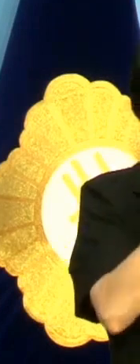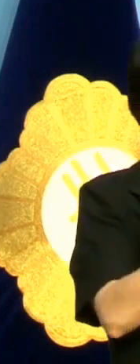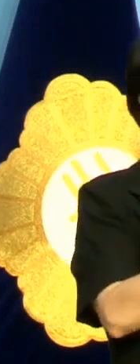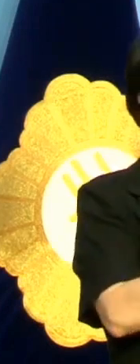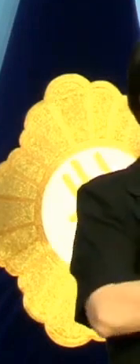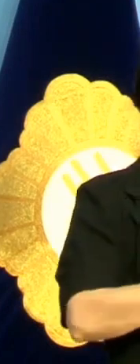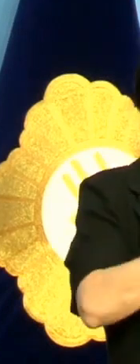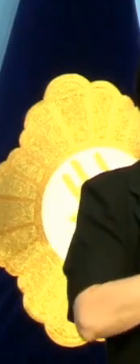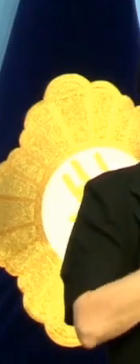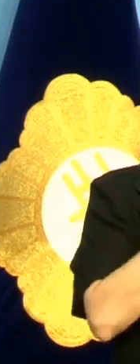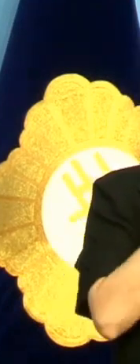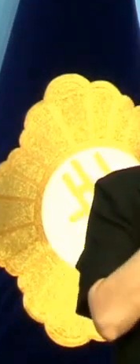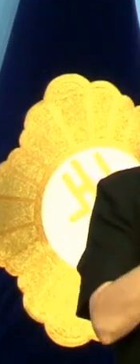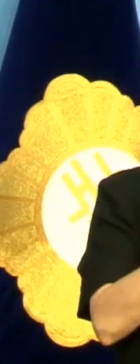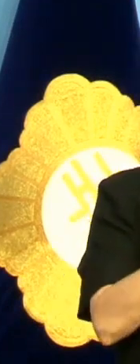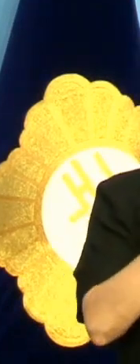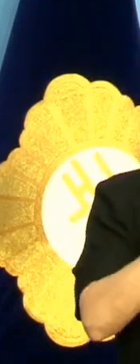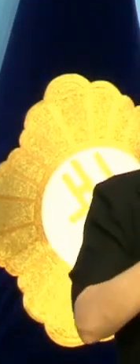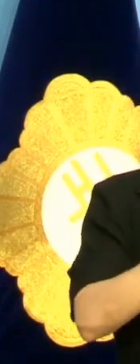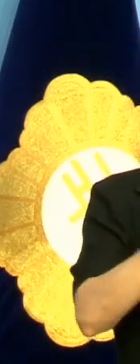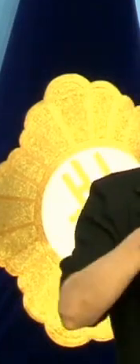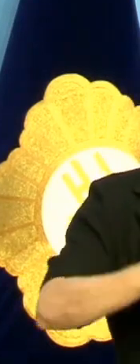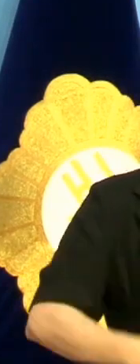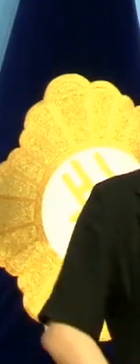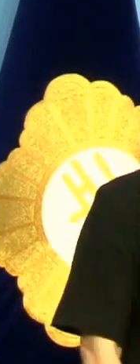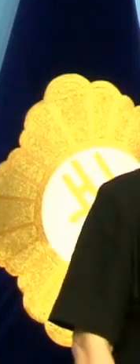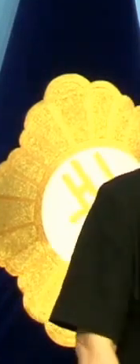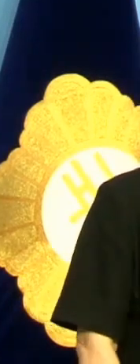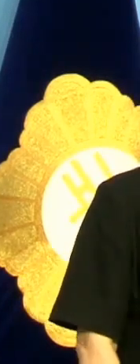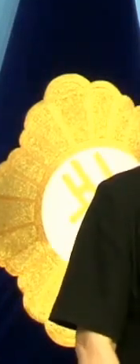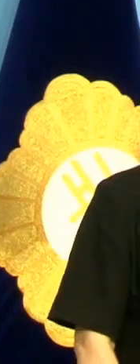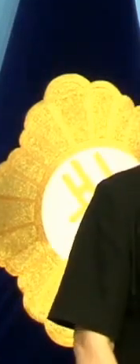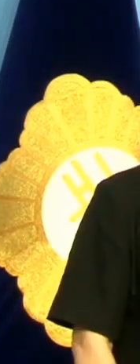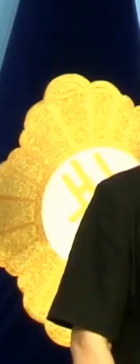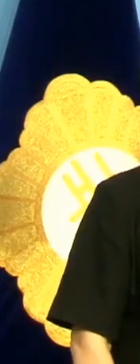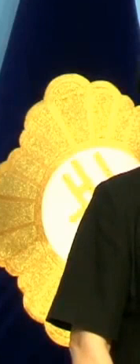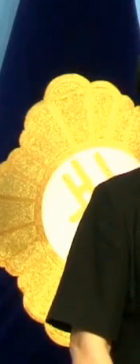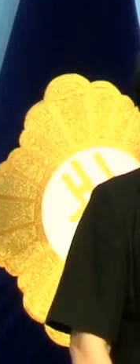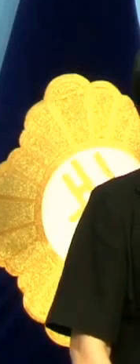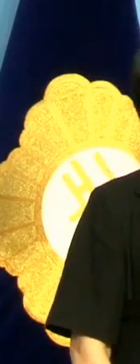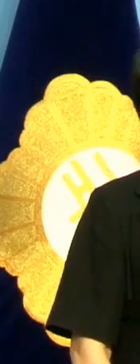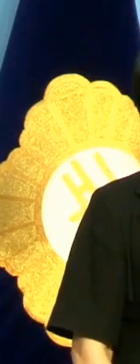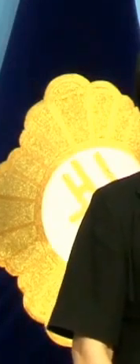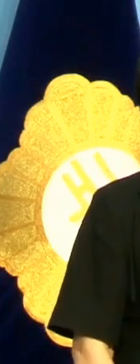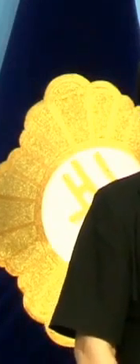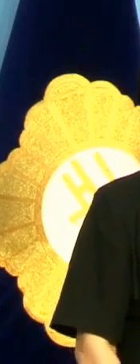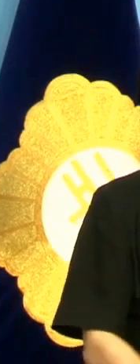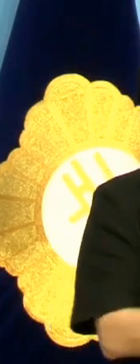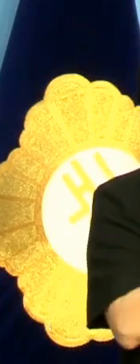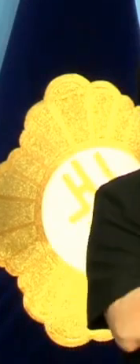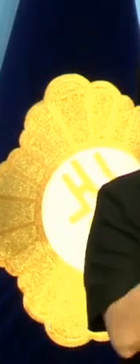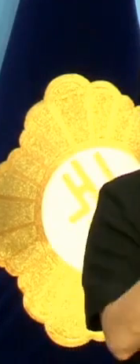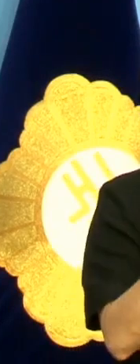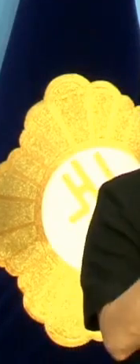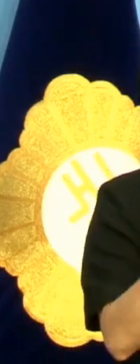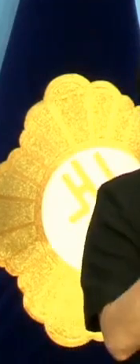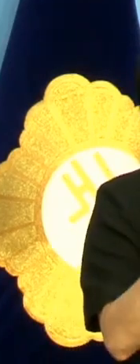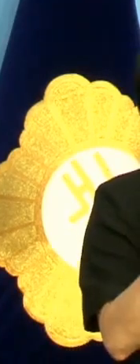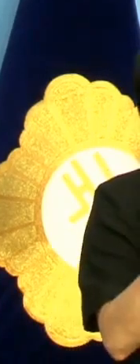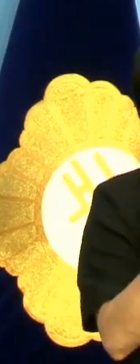조치하는 등 에 이런 조치를 취해야 한다 고 생각합니다 아 그래서 어